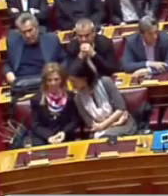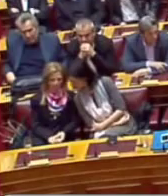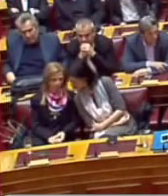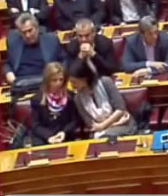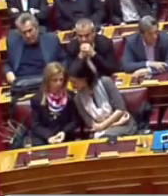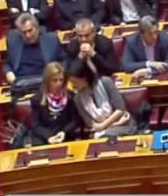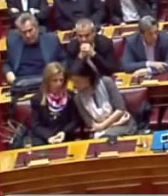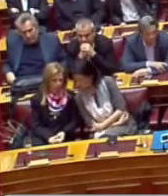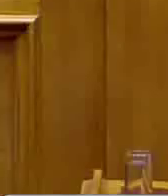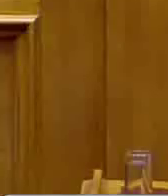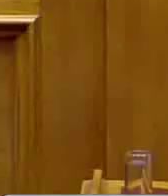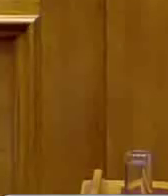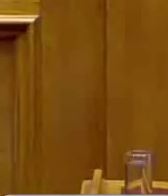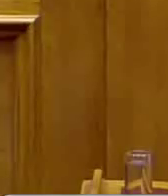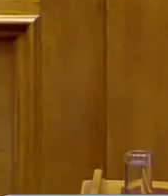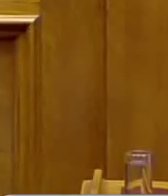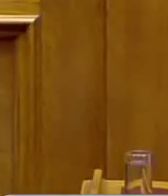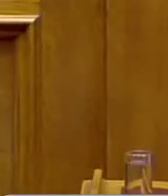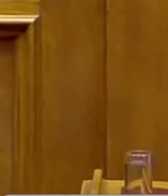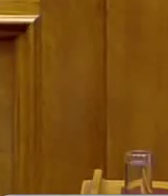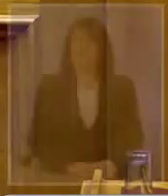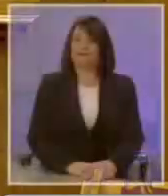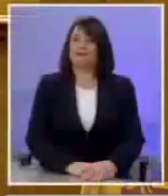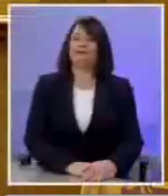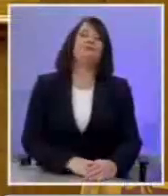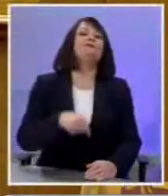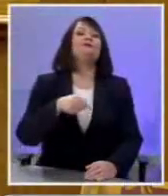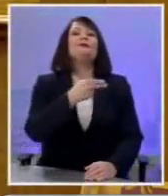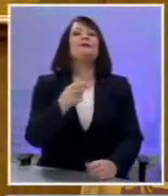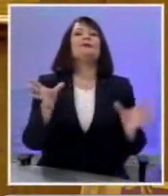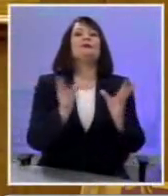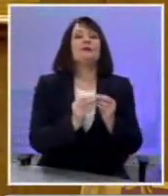Ας έρθω όμως τώρα στο άλλο κρίσιμο θέμα του αφελληνισμού.